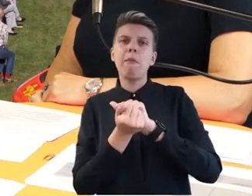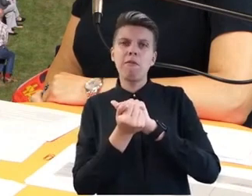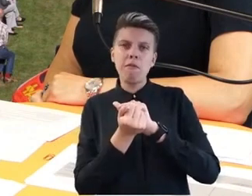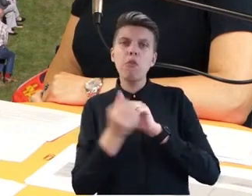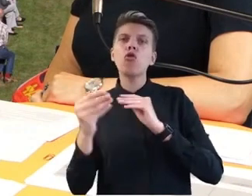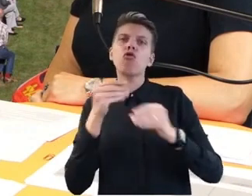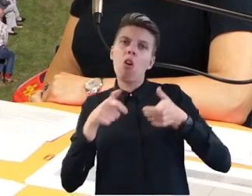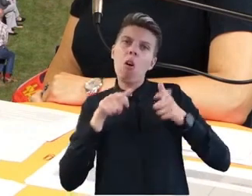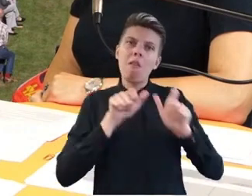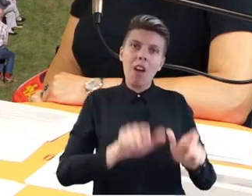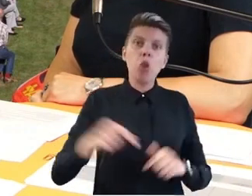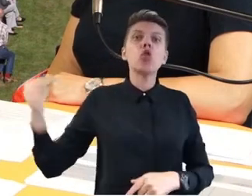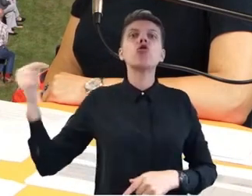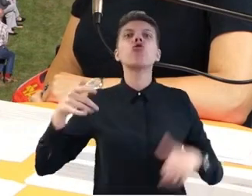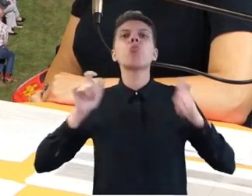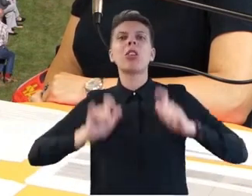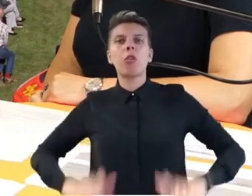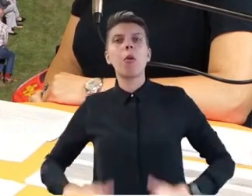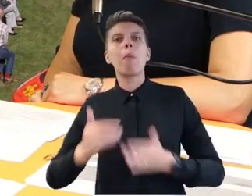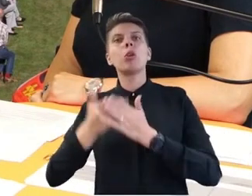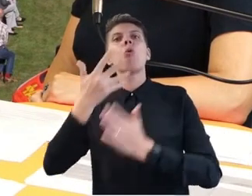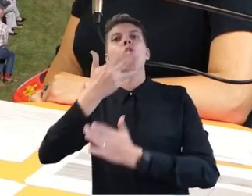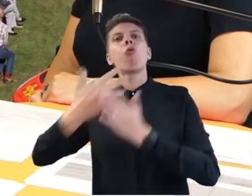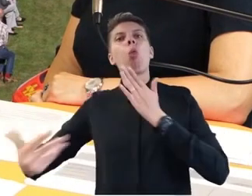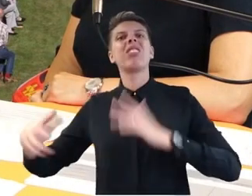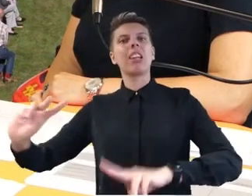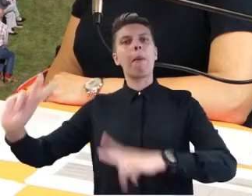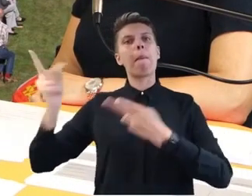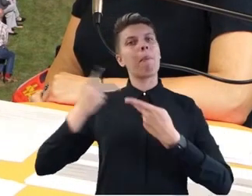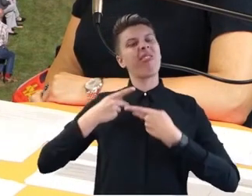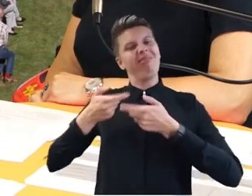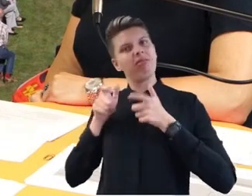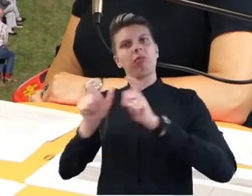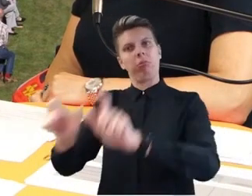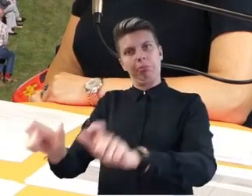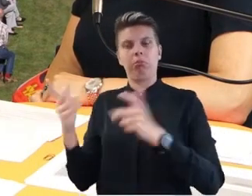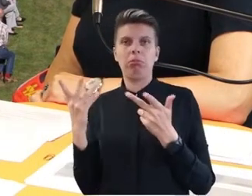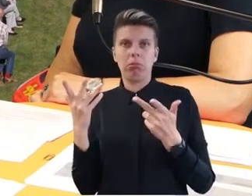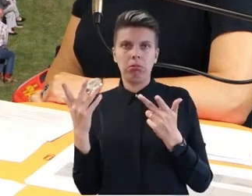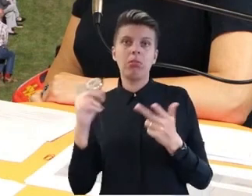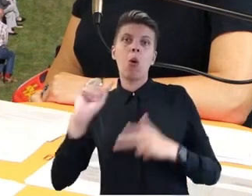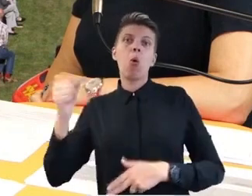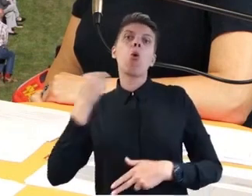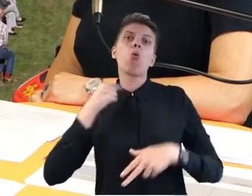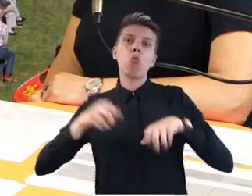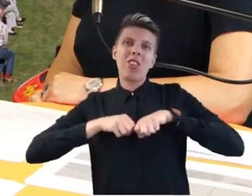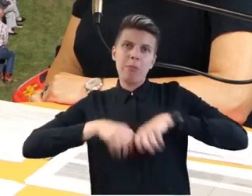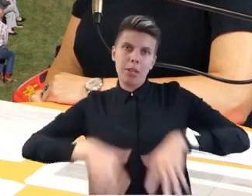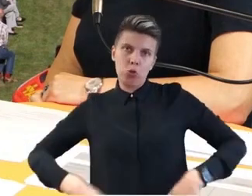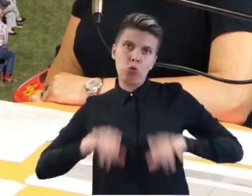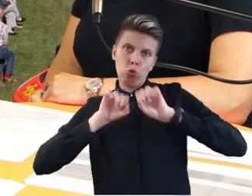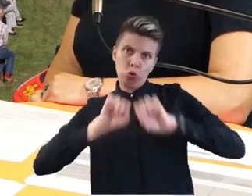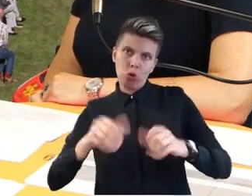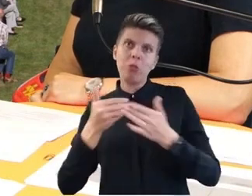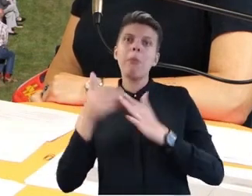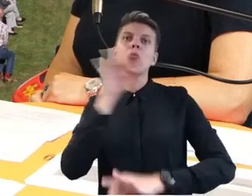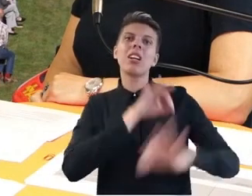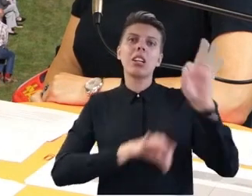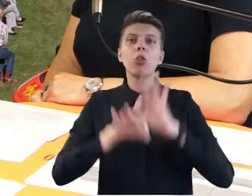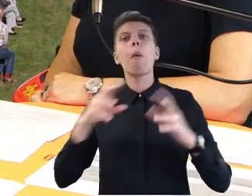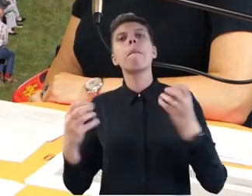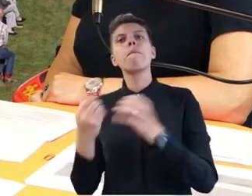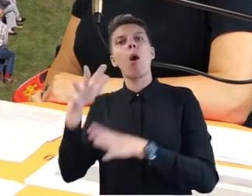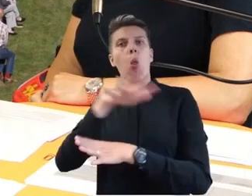anzug gegen flüssigkeiten die auch in als kontamination schutzanzug in radioaktiven oder biologischen lagen